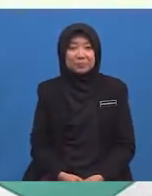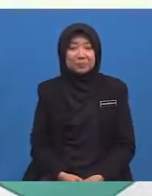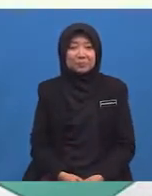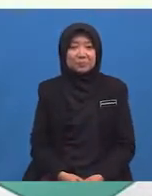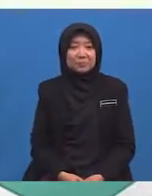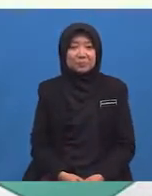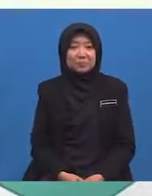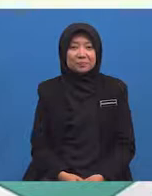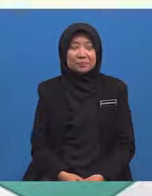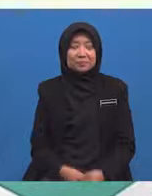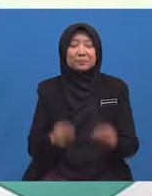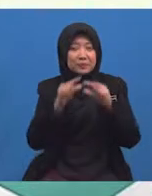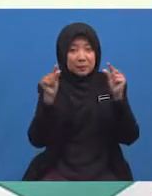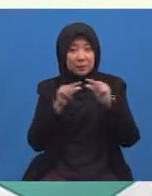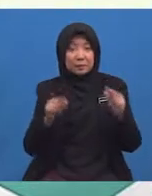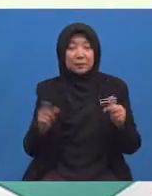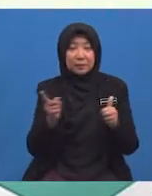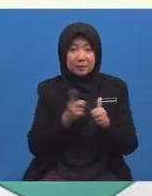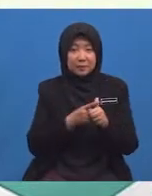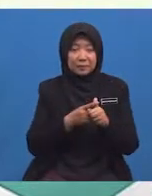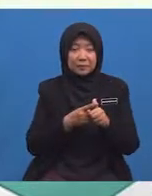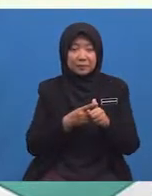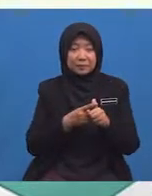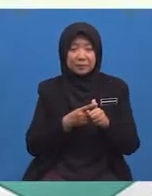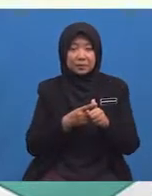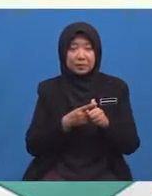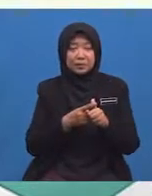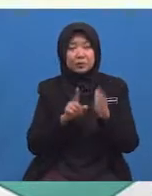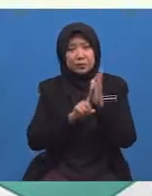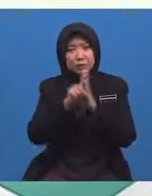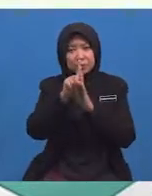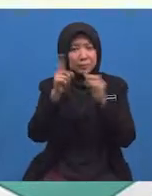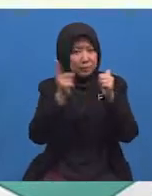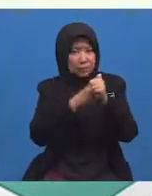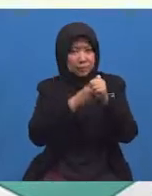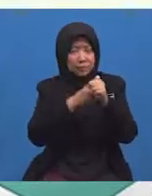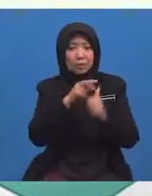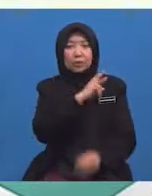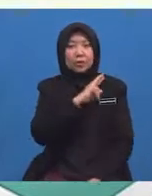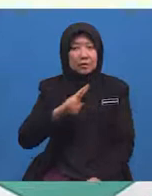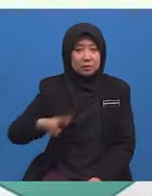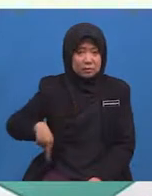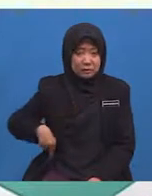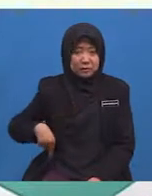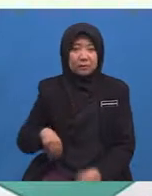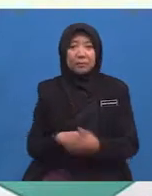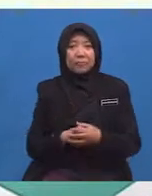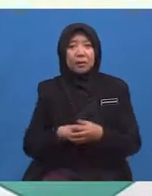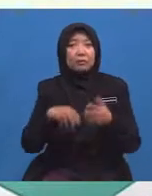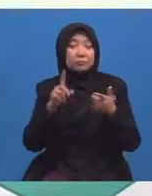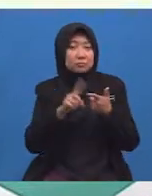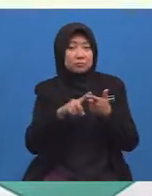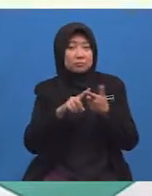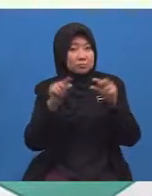Iaitu lapisan pertama atau lapisan yang paling tinggi iaitu raja. Lapisan kedua